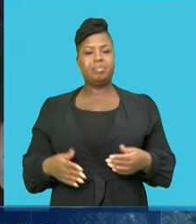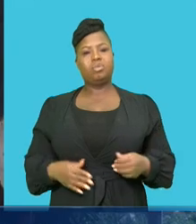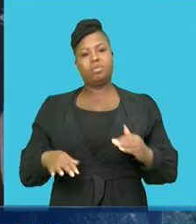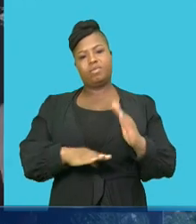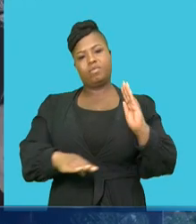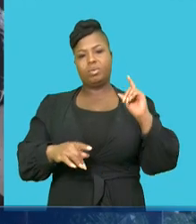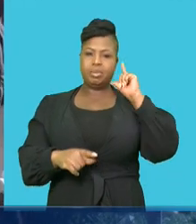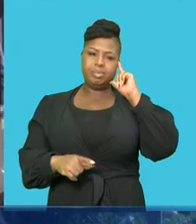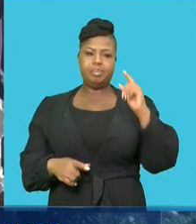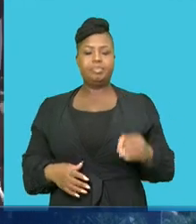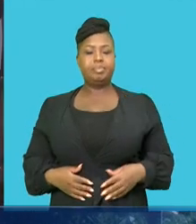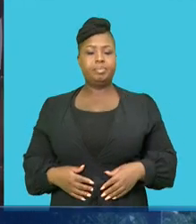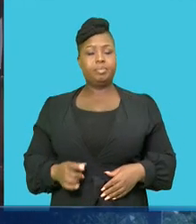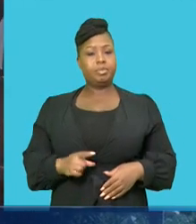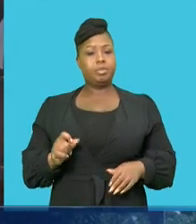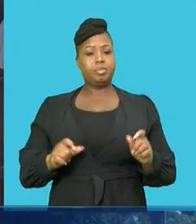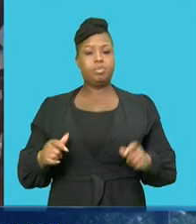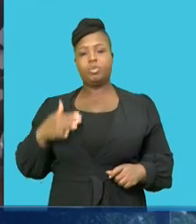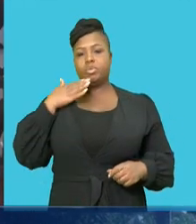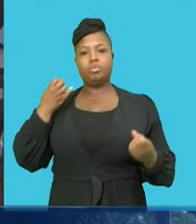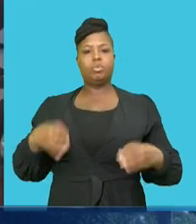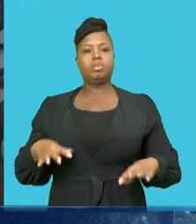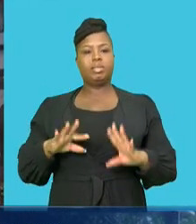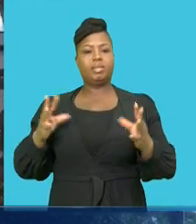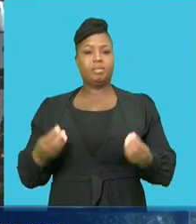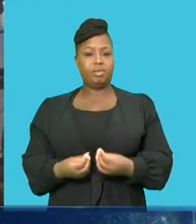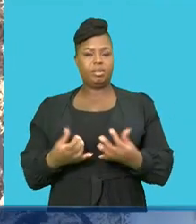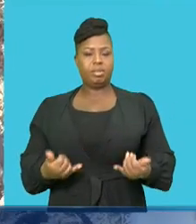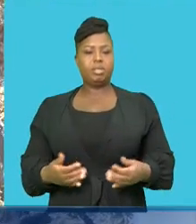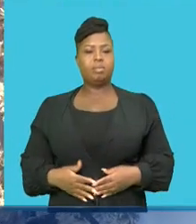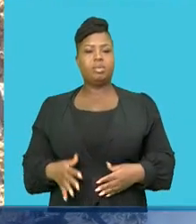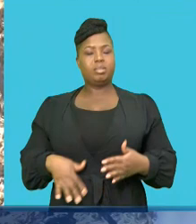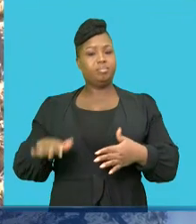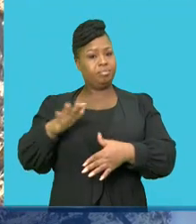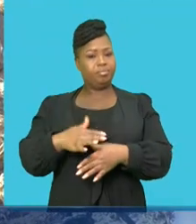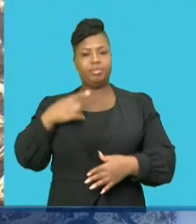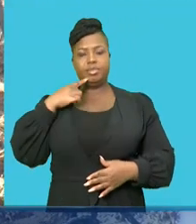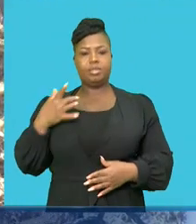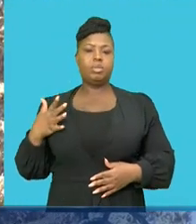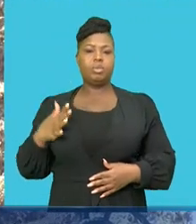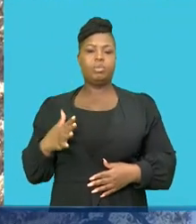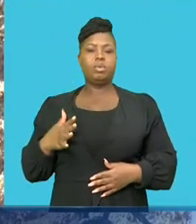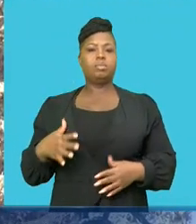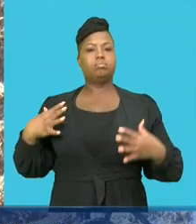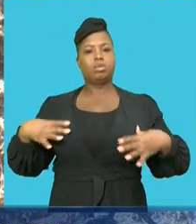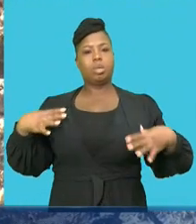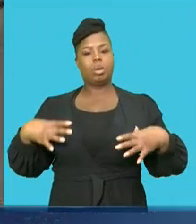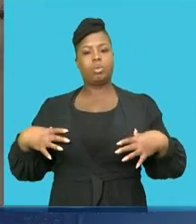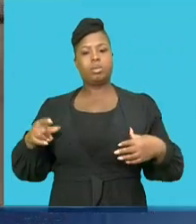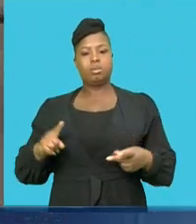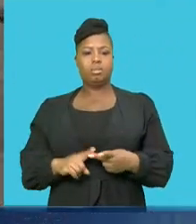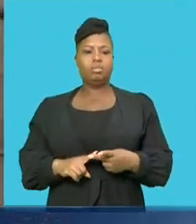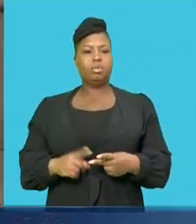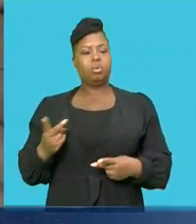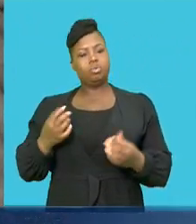phansi. Njengabantu abaphulukene nako konke xa kungoku umnqweno wabo kukubonelelwa ngeempahla zokunxiba,